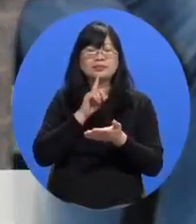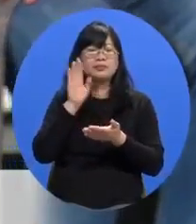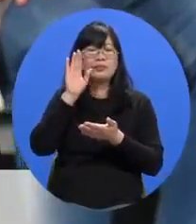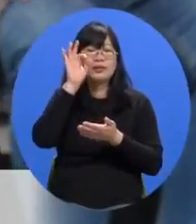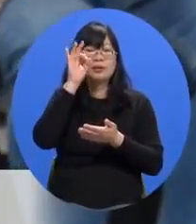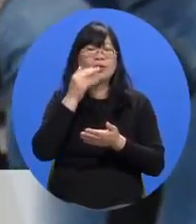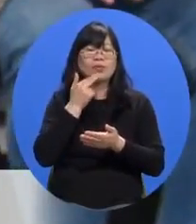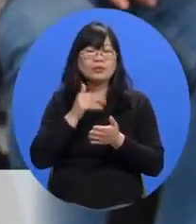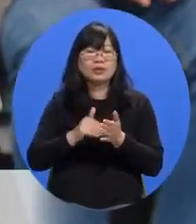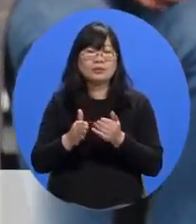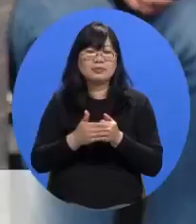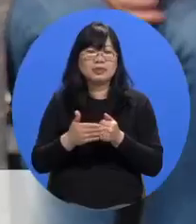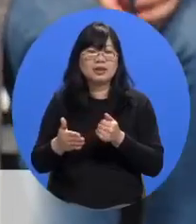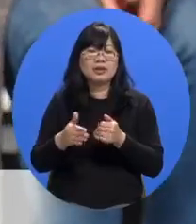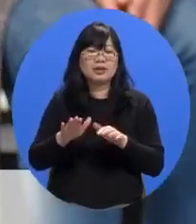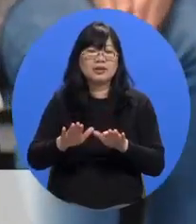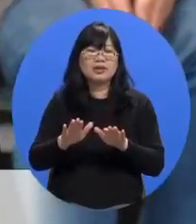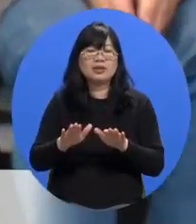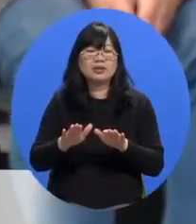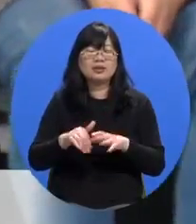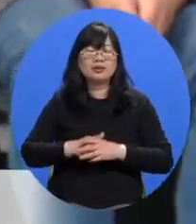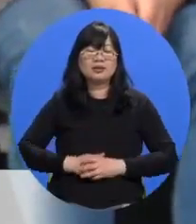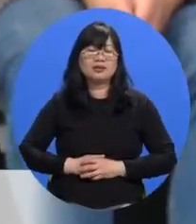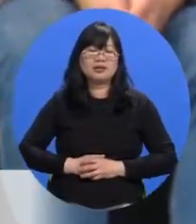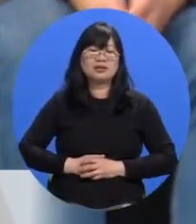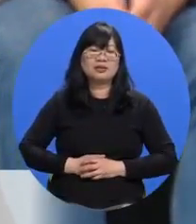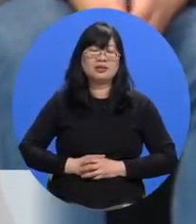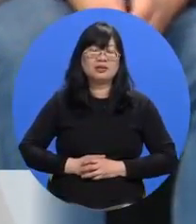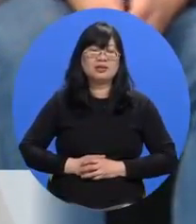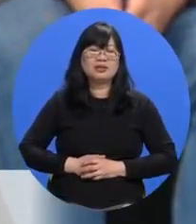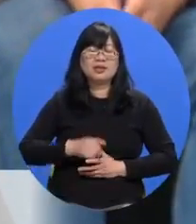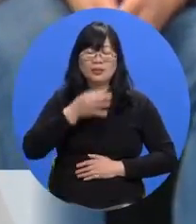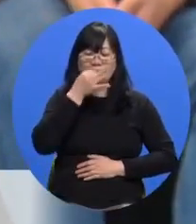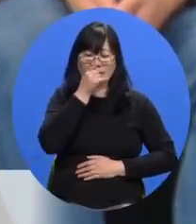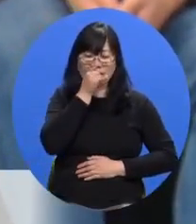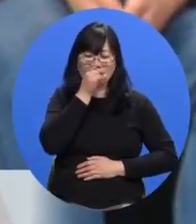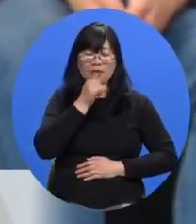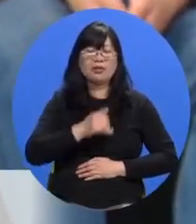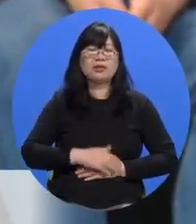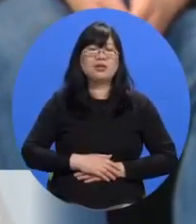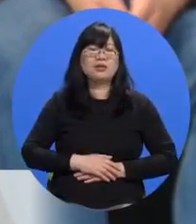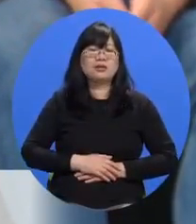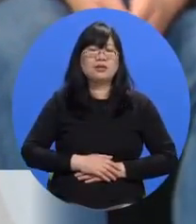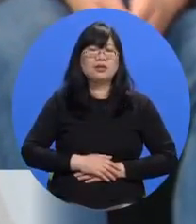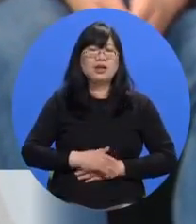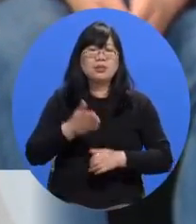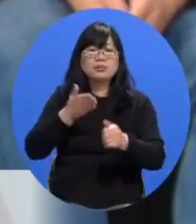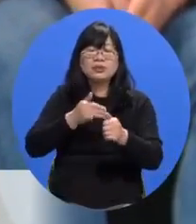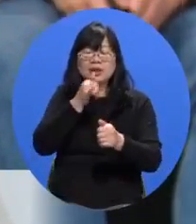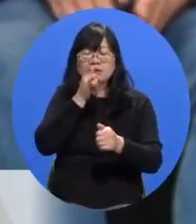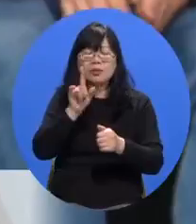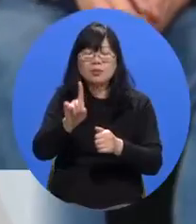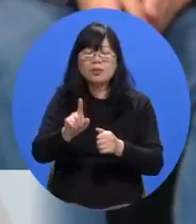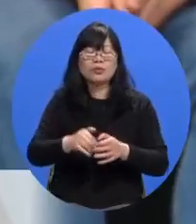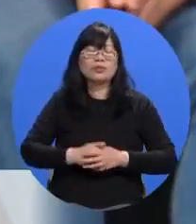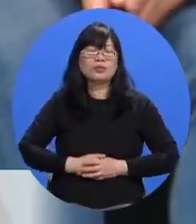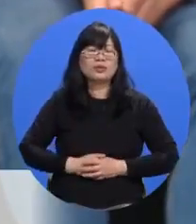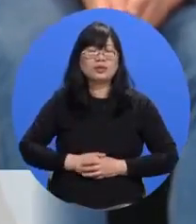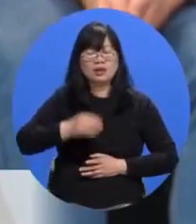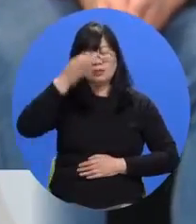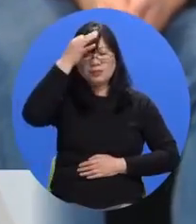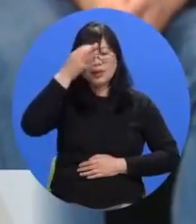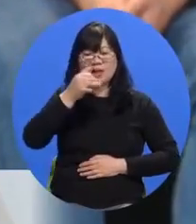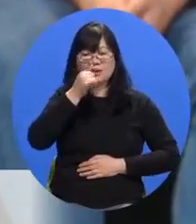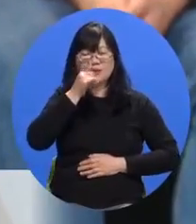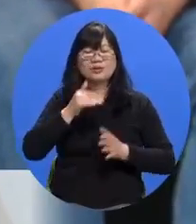보이지 않잖아요. 지금 이런 현실 속에서 굉장히 힘들어하고 있는데 뭘 당부하겠습니까? 그저 어떻게 보면 미안하기도